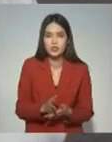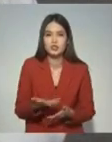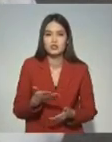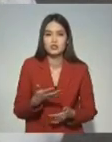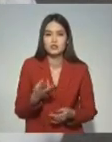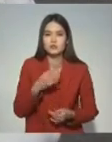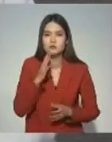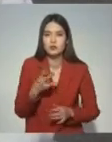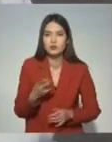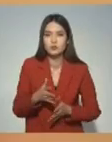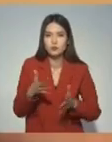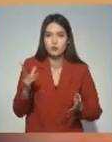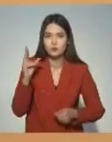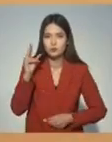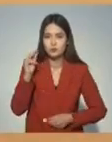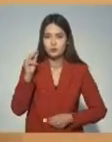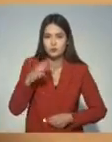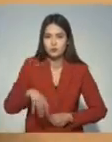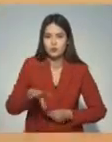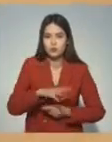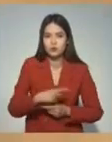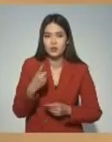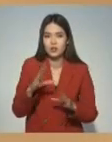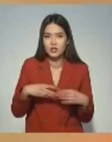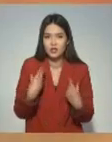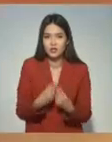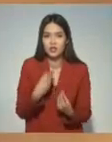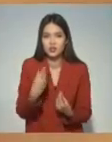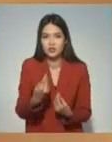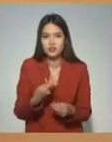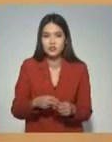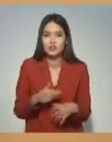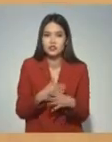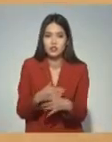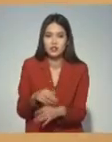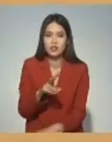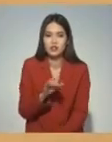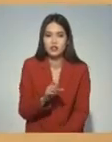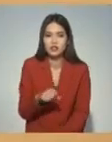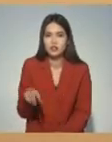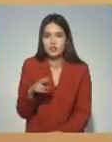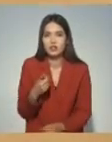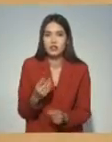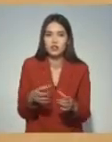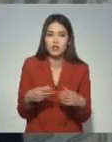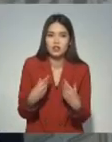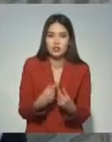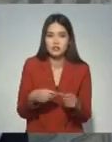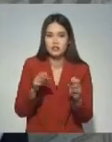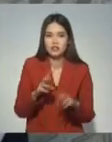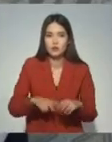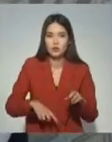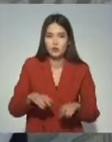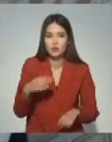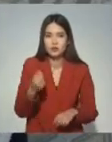ждет смерть. Всего одна инъекция зарубежного препарата помогла бы Орлану заново встать на ноги, уверены родители малыша.